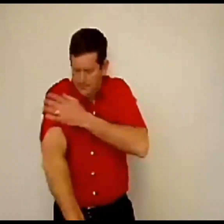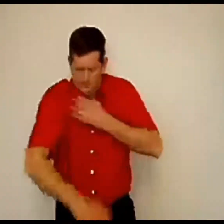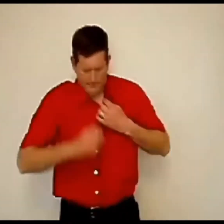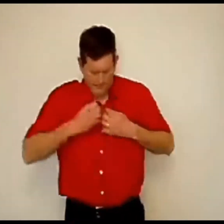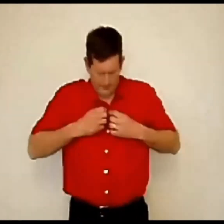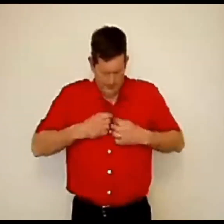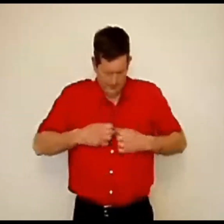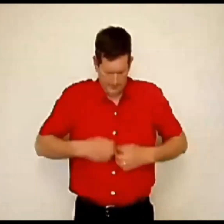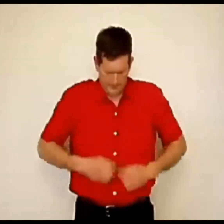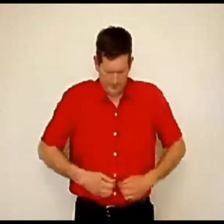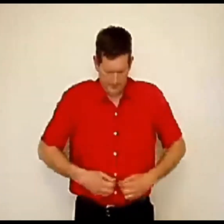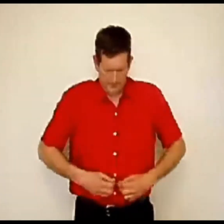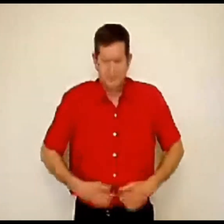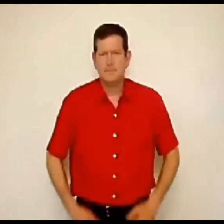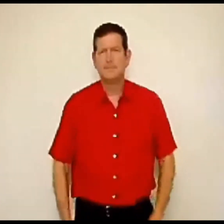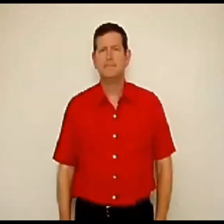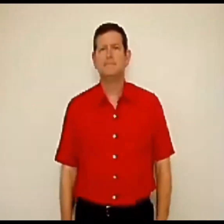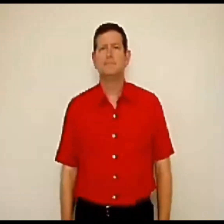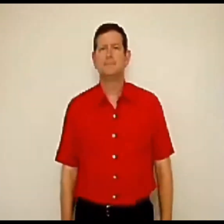S'habiller.